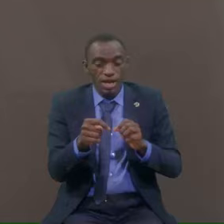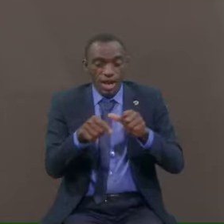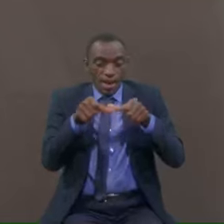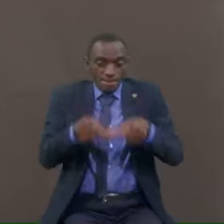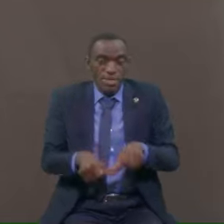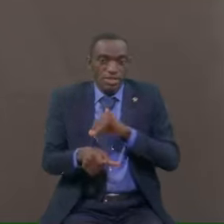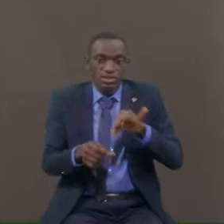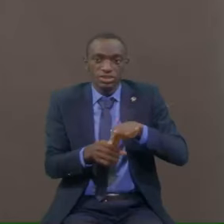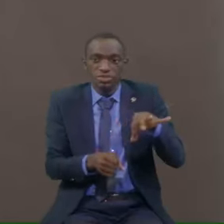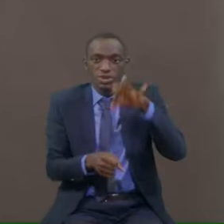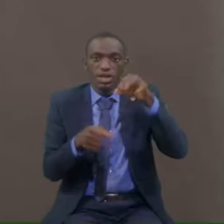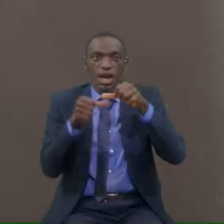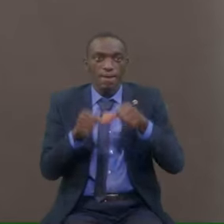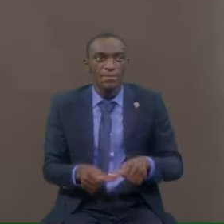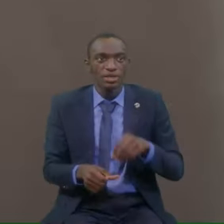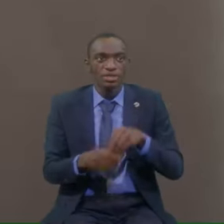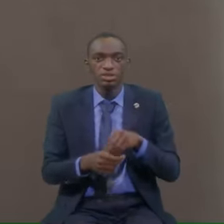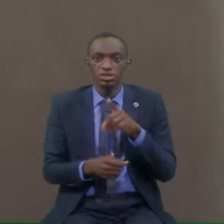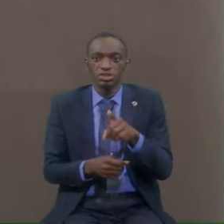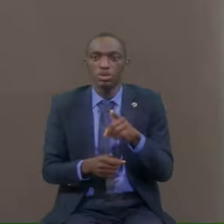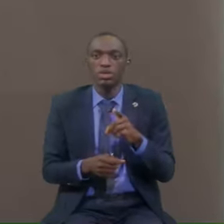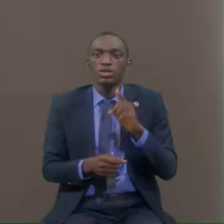toi, il dit,